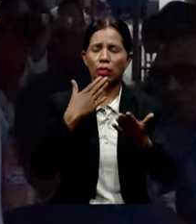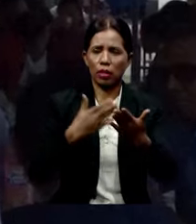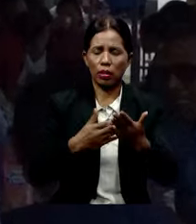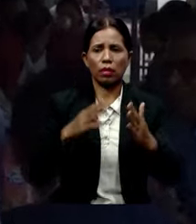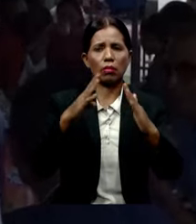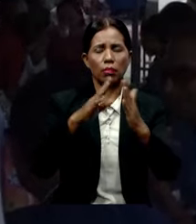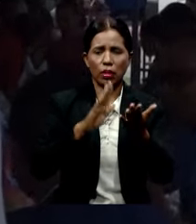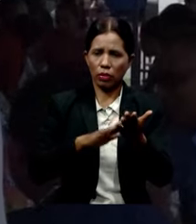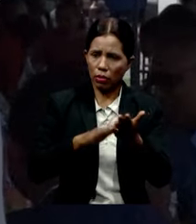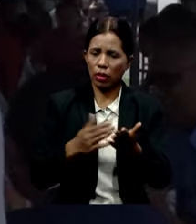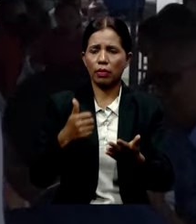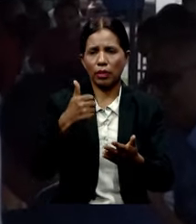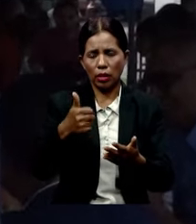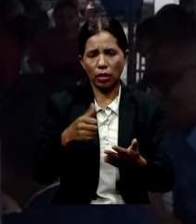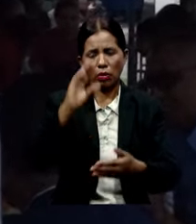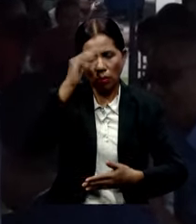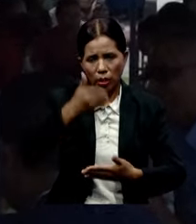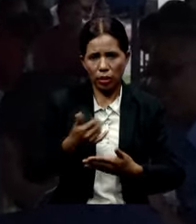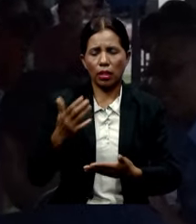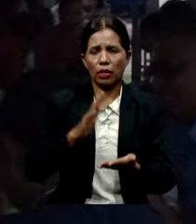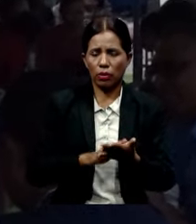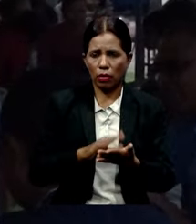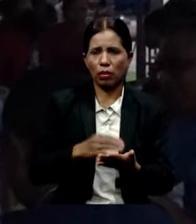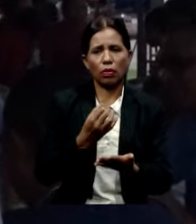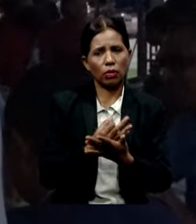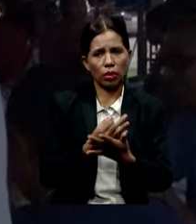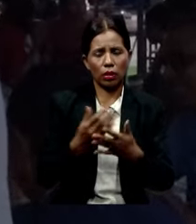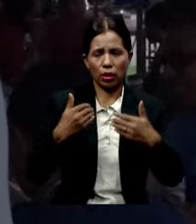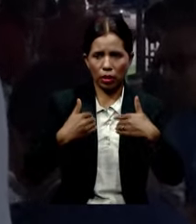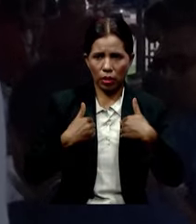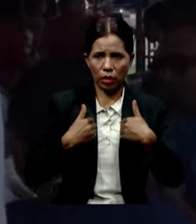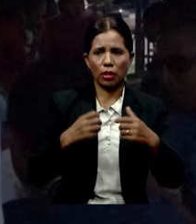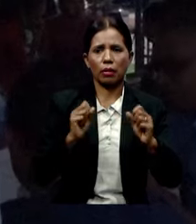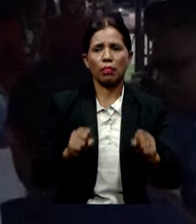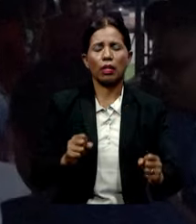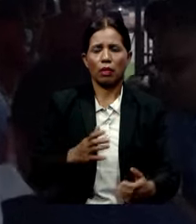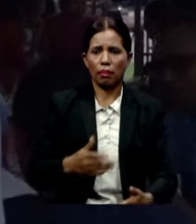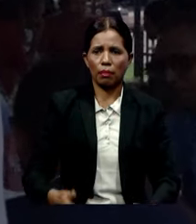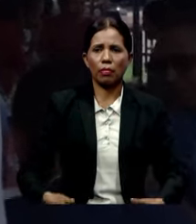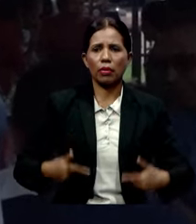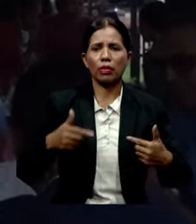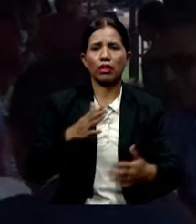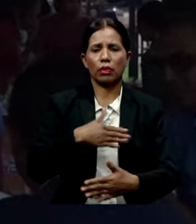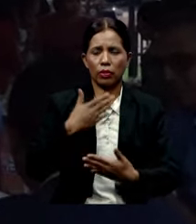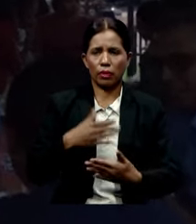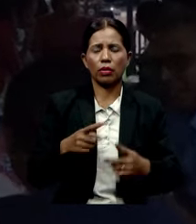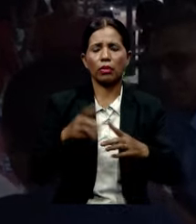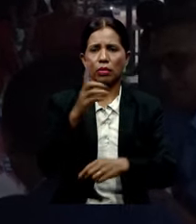sira eskola osa ia buat tutu atau bele moris aksolok oin lor itare